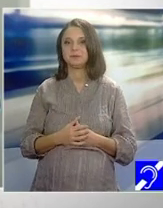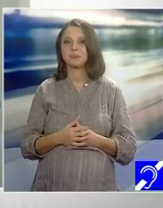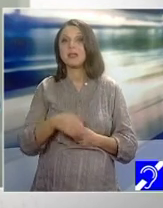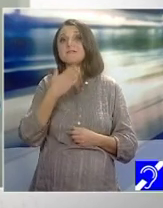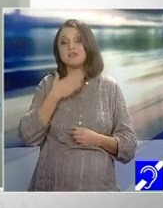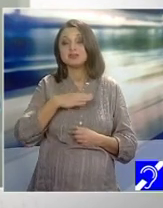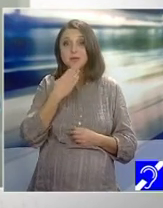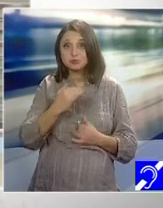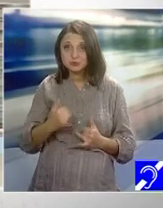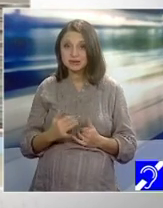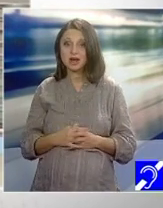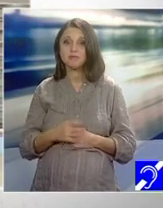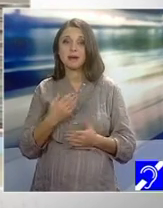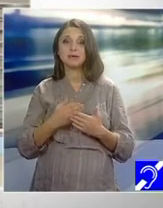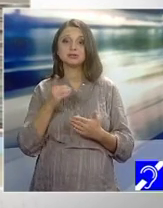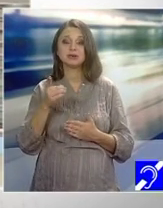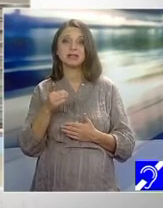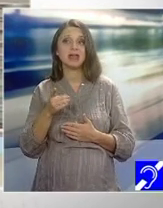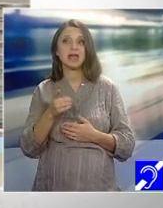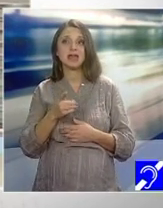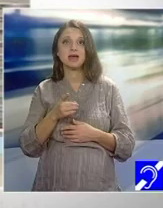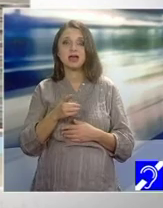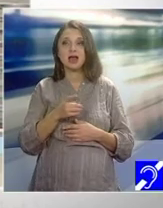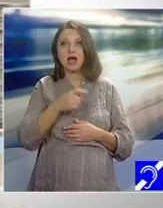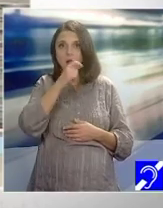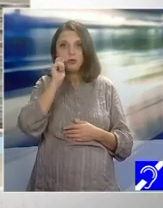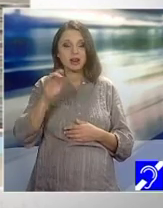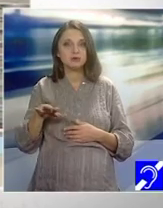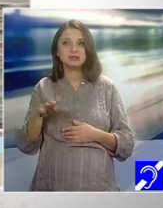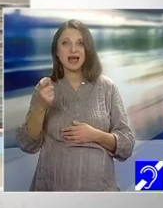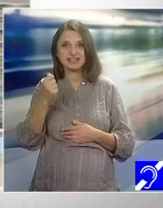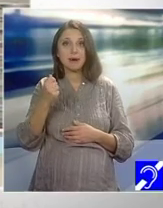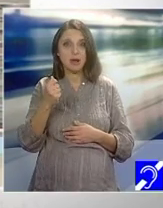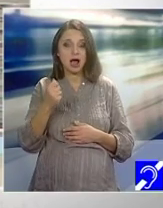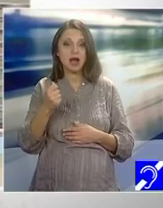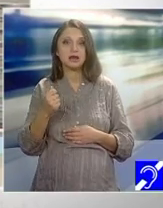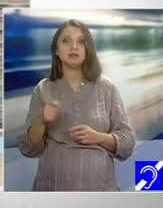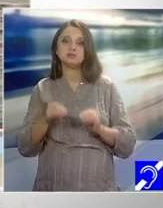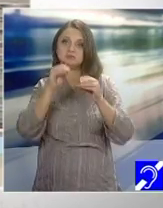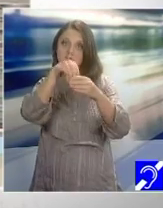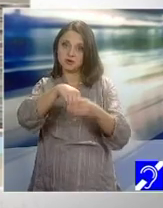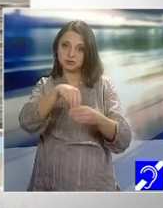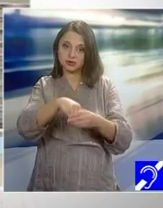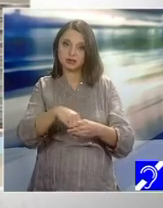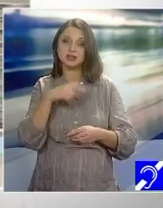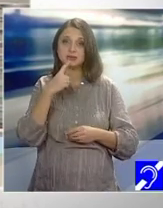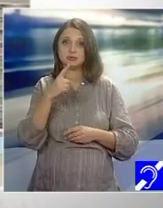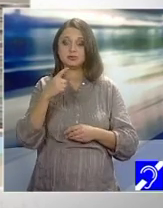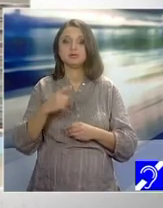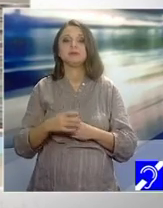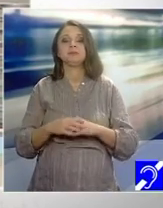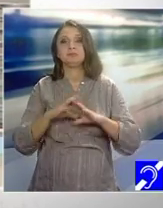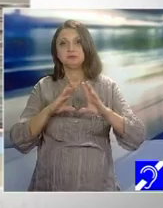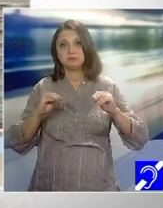să le mulțumesc, pentru că ei au renunțat la onorariile lor de artiști pentru a susține cauza noastră, și aici o să-i păunesc pe Gojira